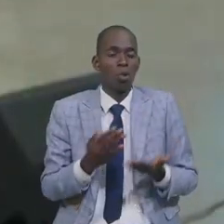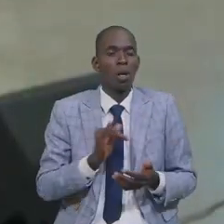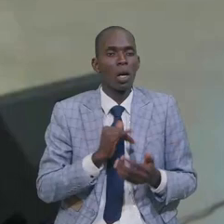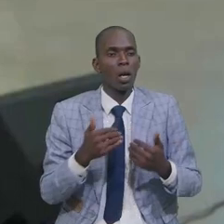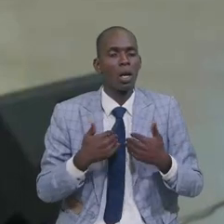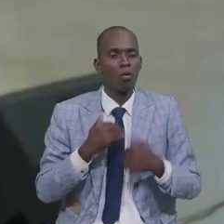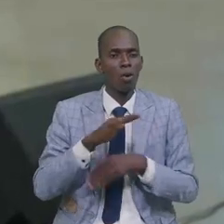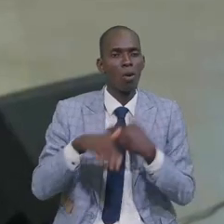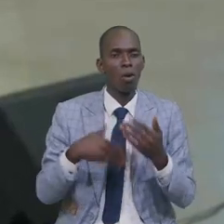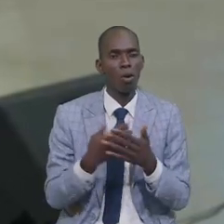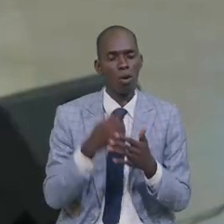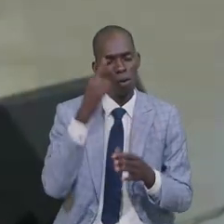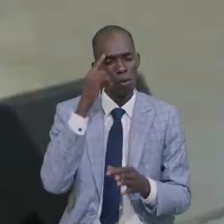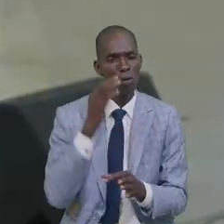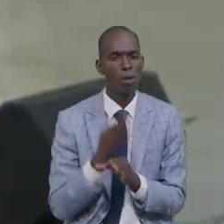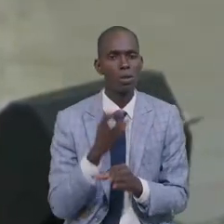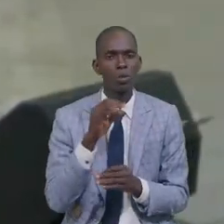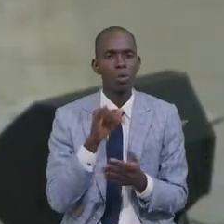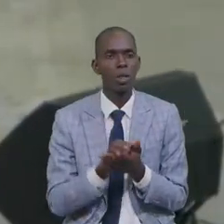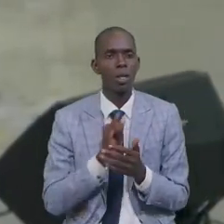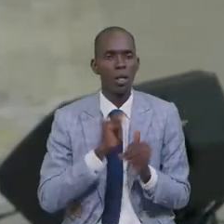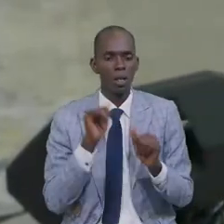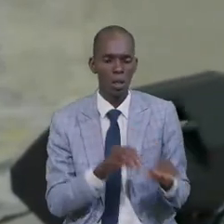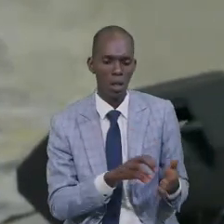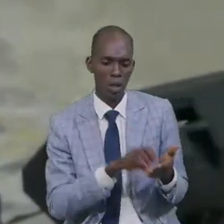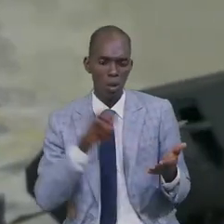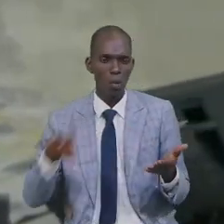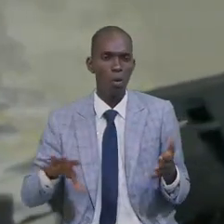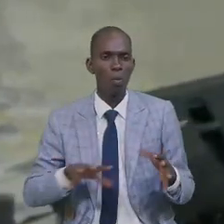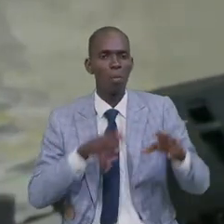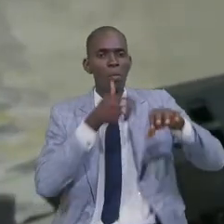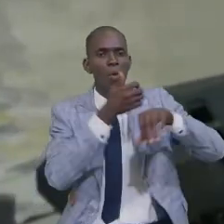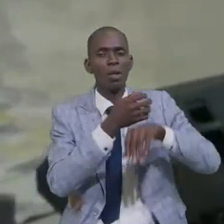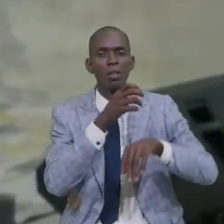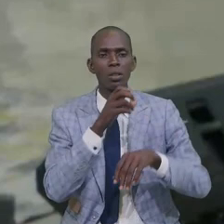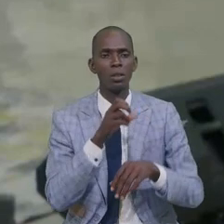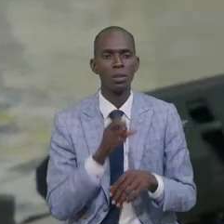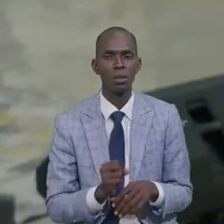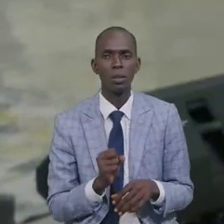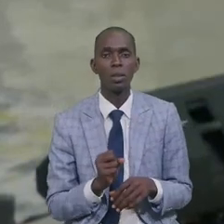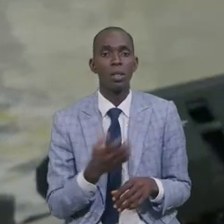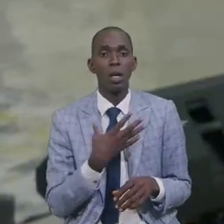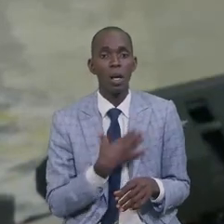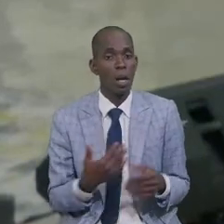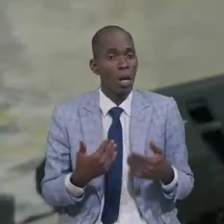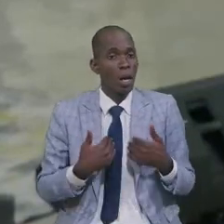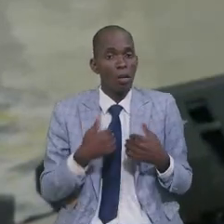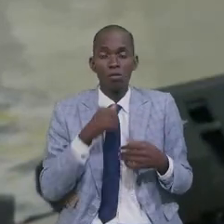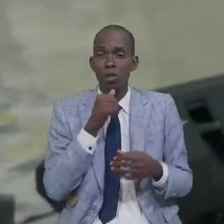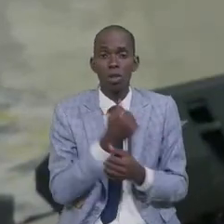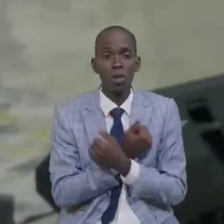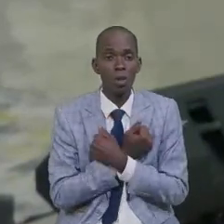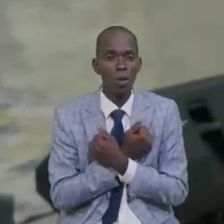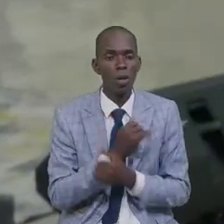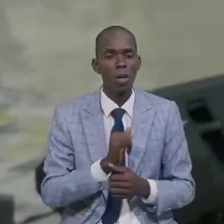Verset 2 dit, quand j'aurai le don de prophétie, la science de tous les mystères, de toute la connaissance, quand j'aurai même toute la foi jusqu'à transporter